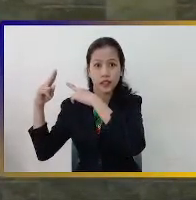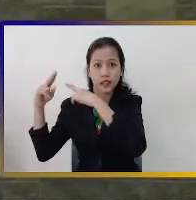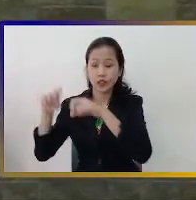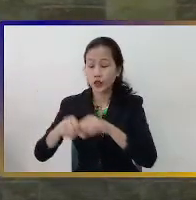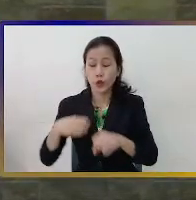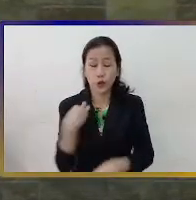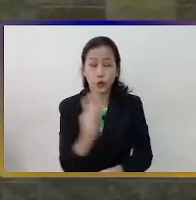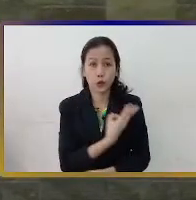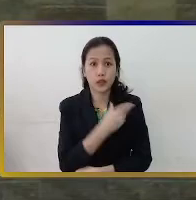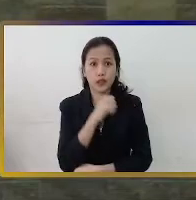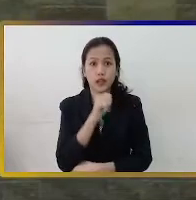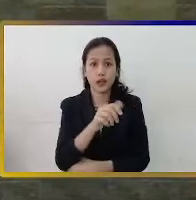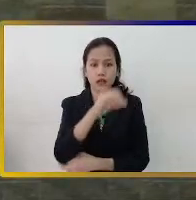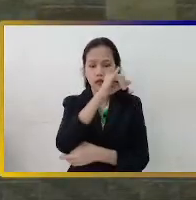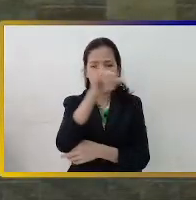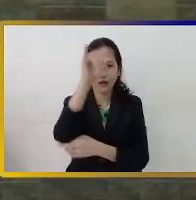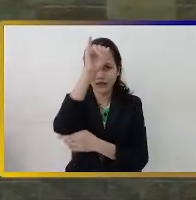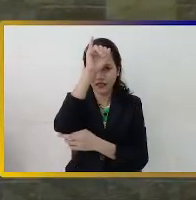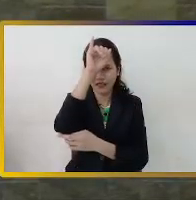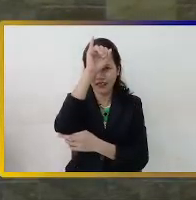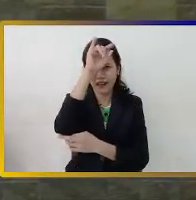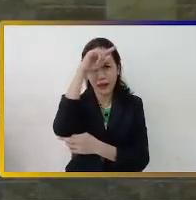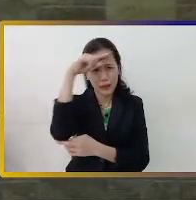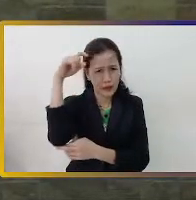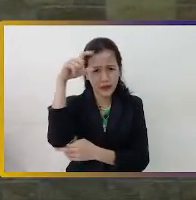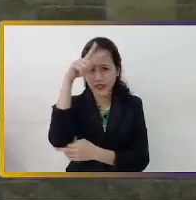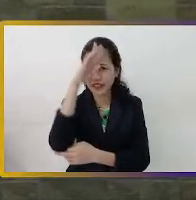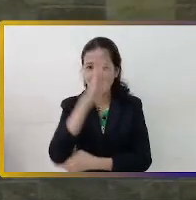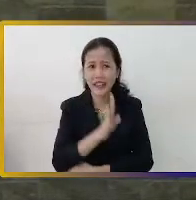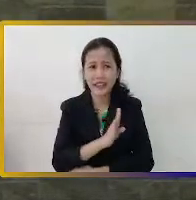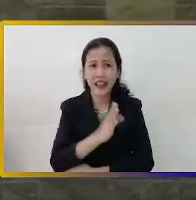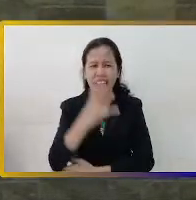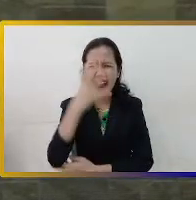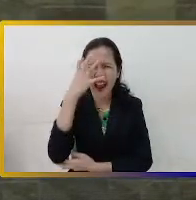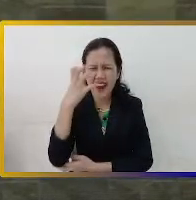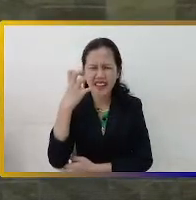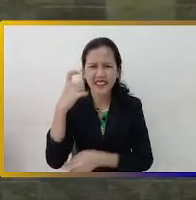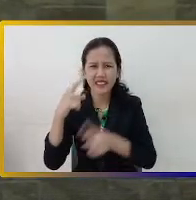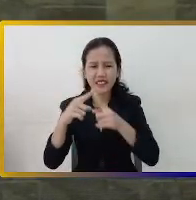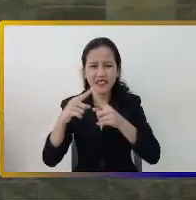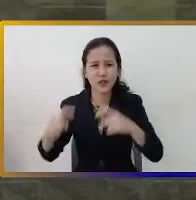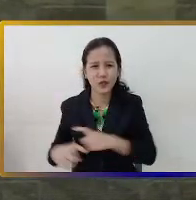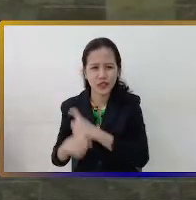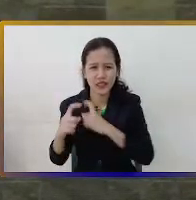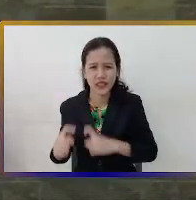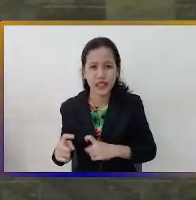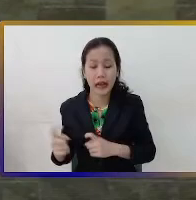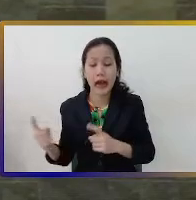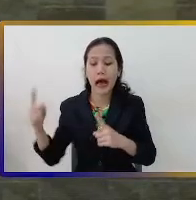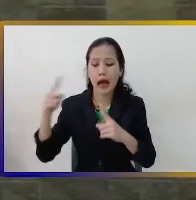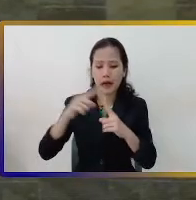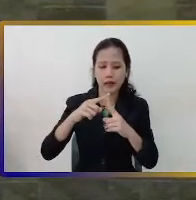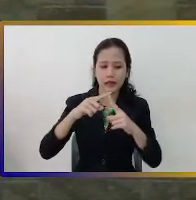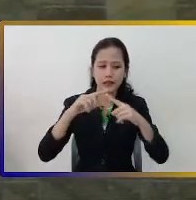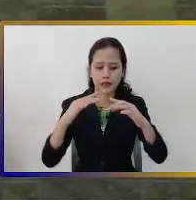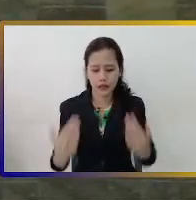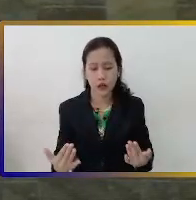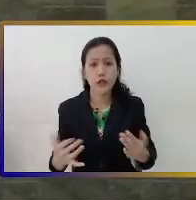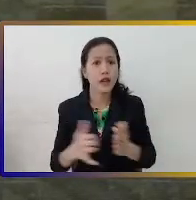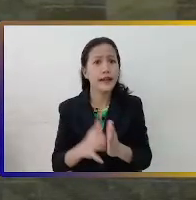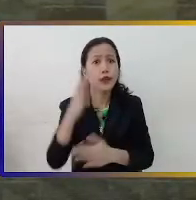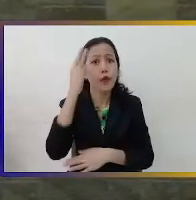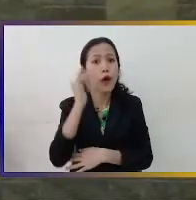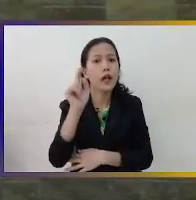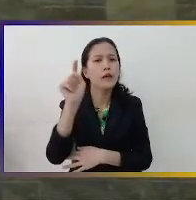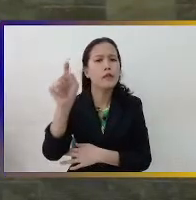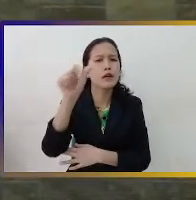pa lang ay galit na kasalanan, hanggang ngayon galit pa rin ang Diyos sa kasalanan. Alright? Kaya yan po ang tatandaan po natin. Kaya ganoon na